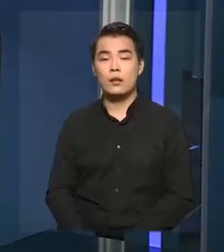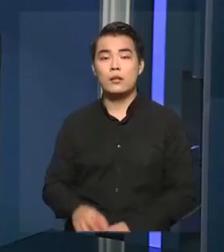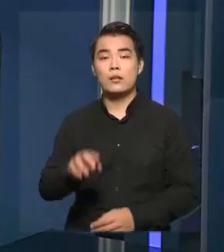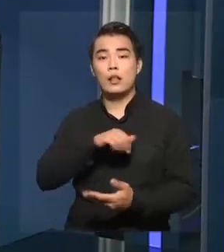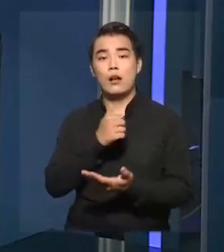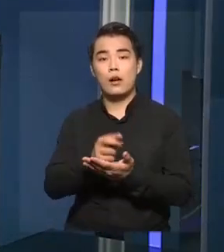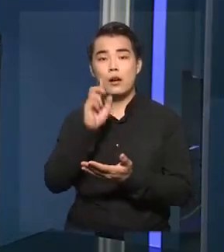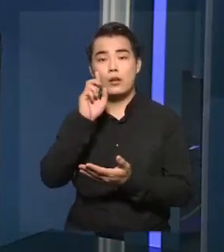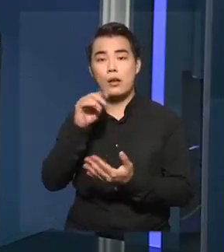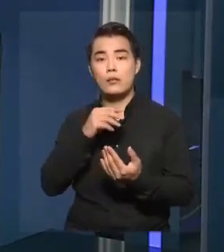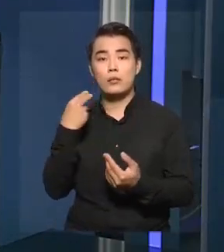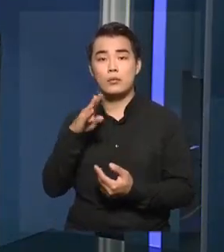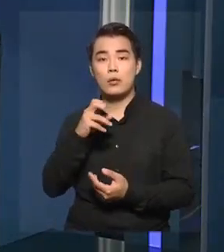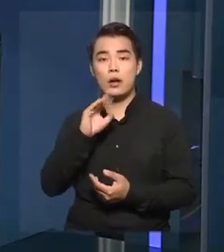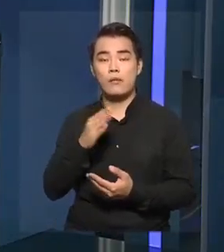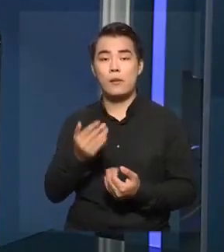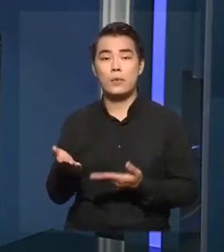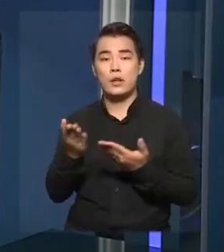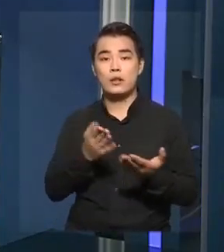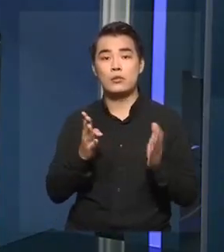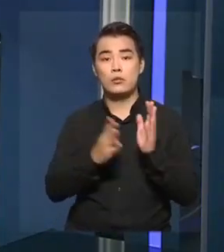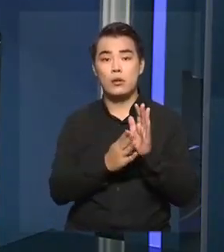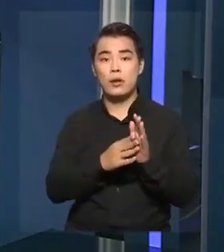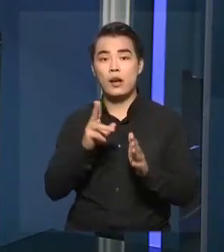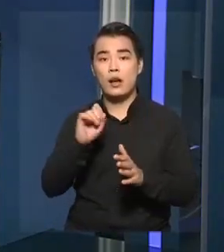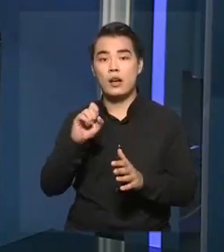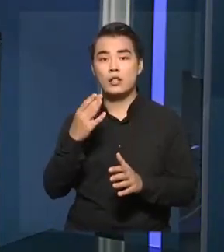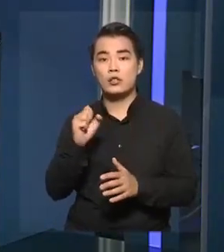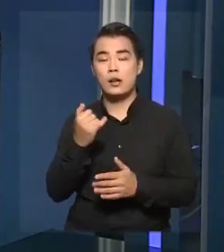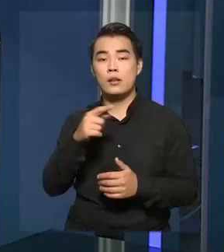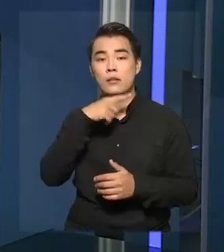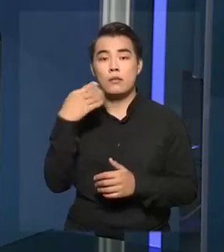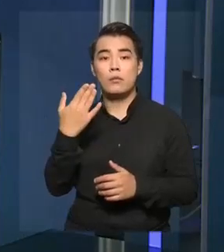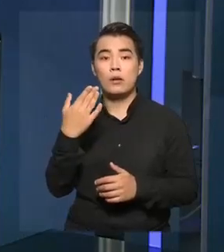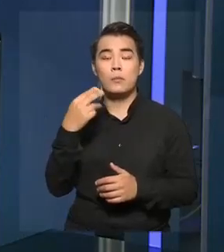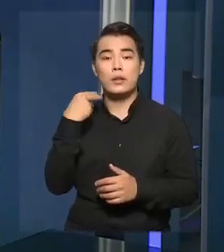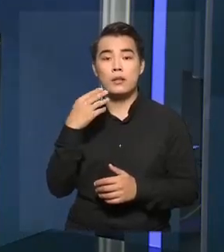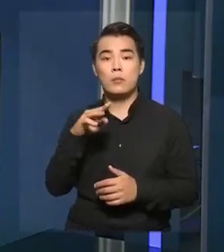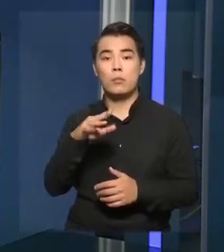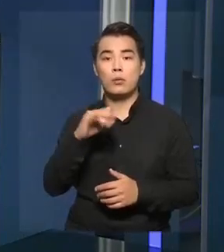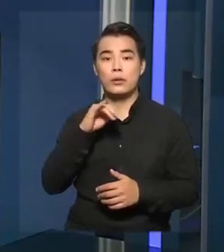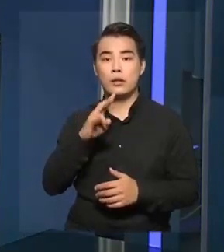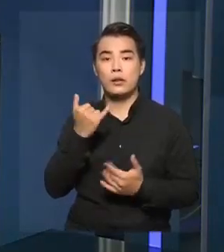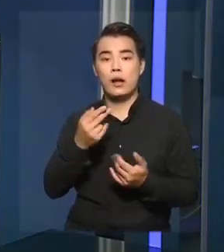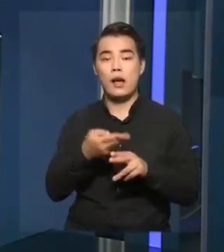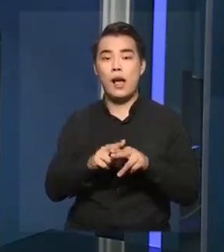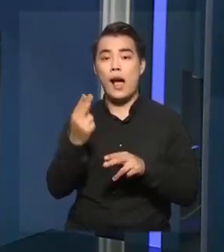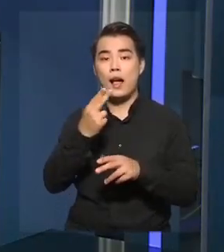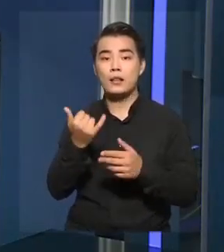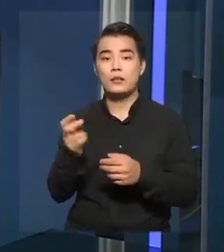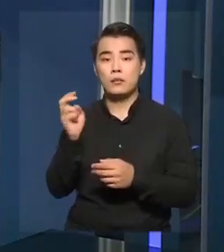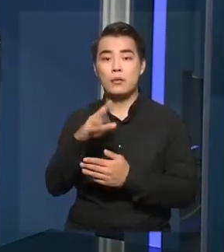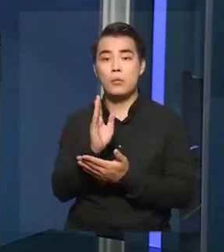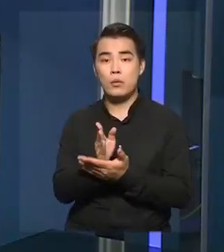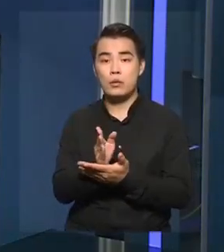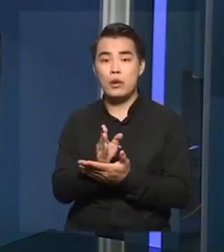Мемлекет басшысы Қасым Жомарт Тоқаевтың шақыруымен 9 қараша күні Ресей Федерациясының президенті Владимир Путин Астанаға ресми сапармен